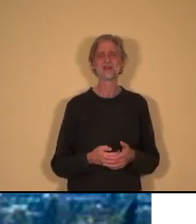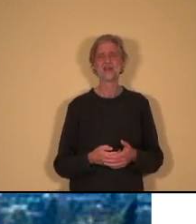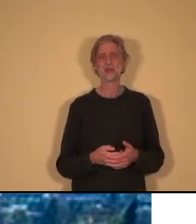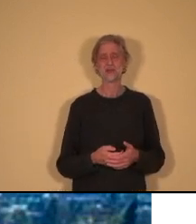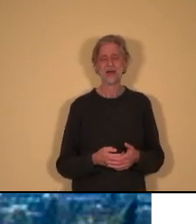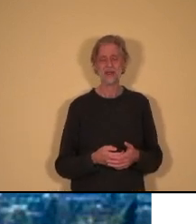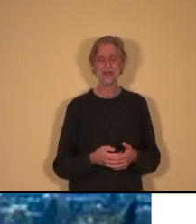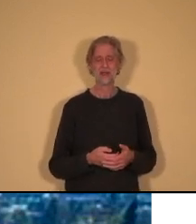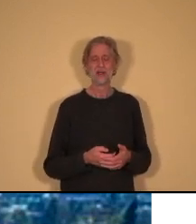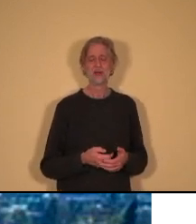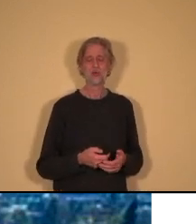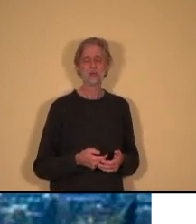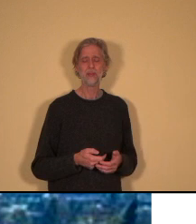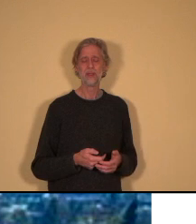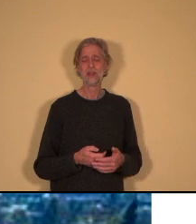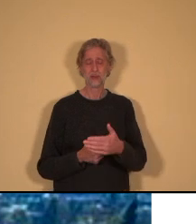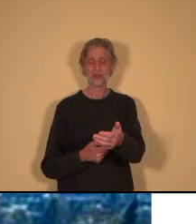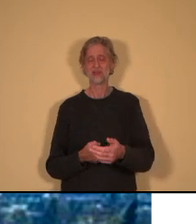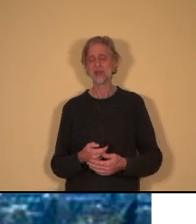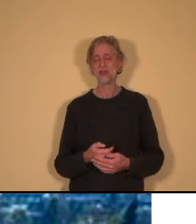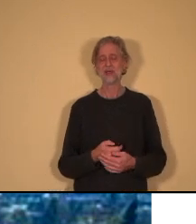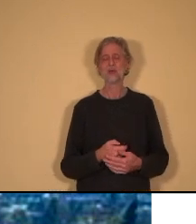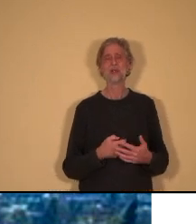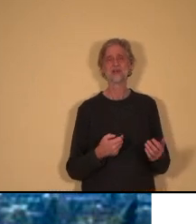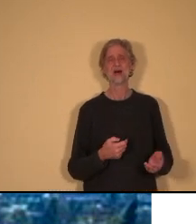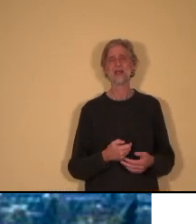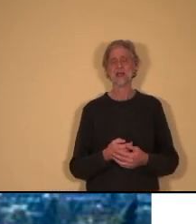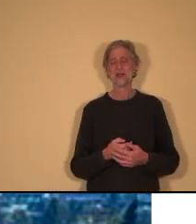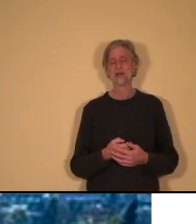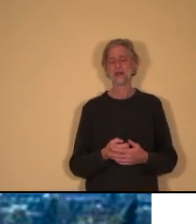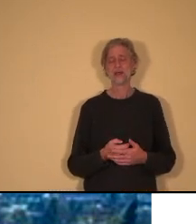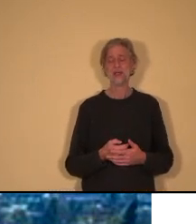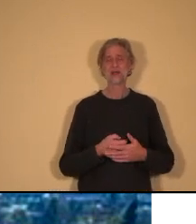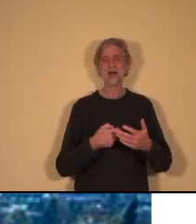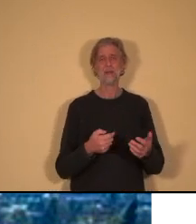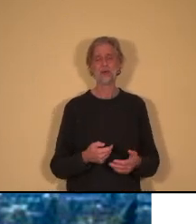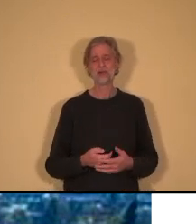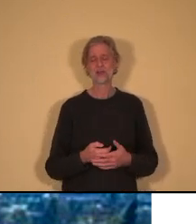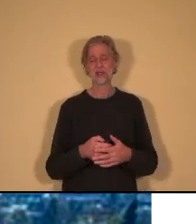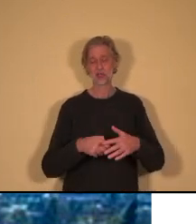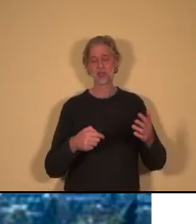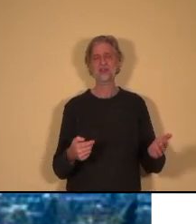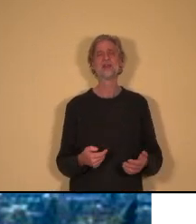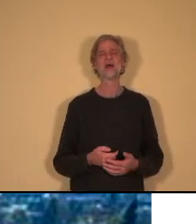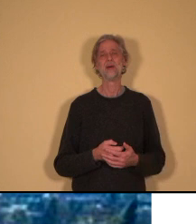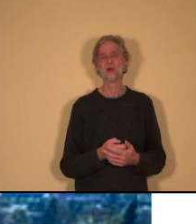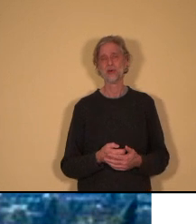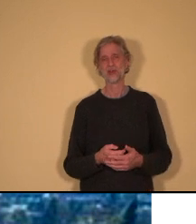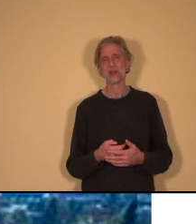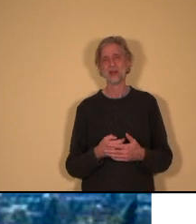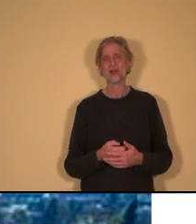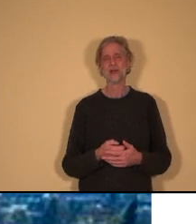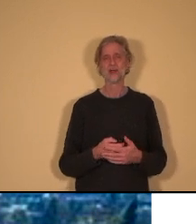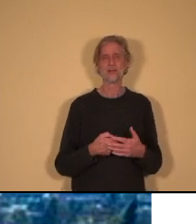das CO2, um, und jetzt hier im Hintergrund gezeigt, in Treibhäusern, in geschlossenen